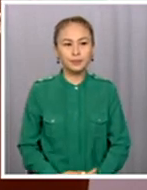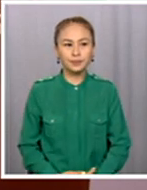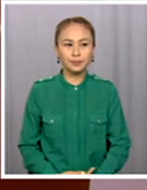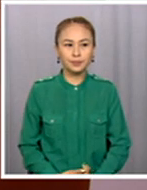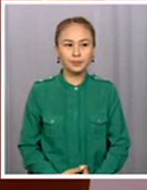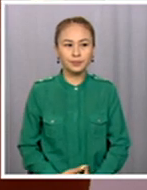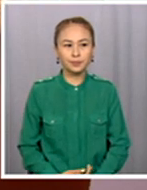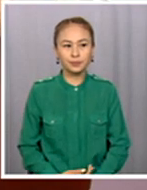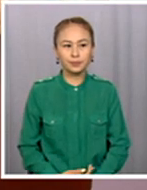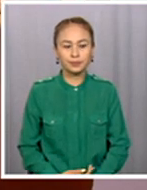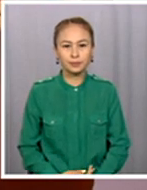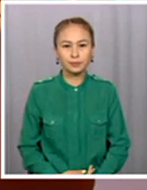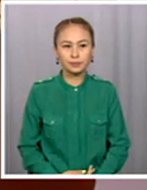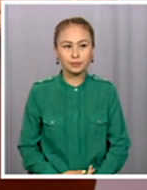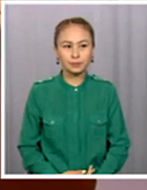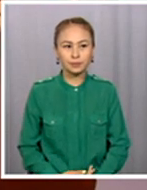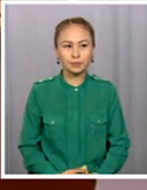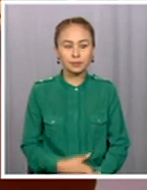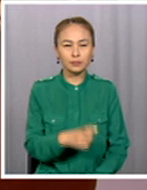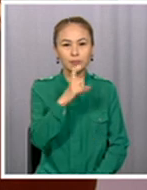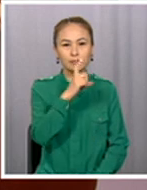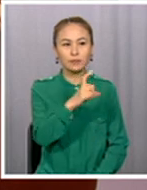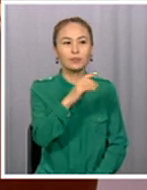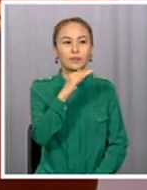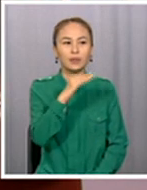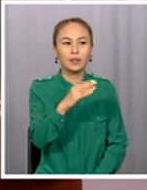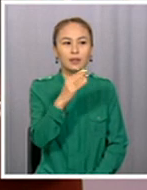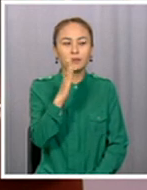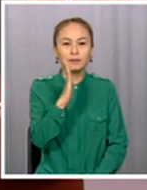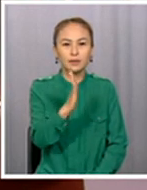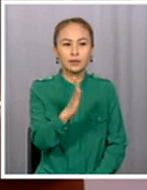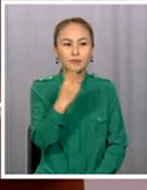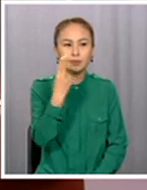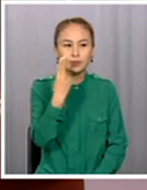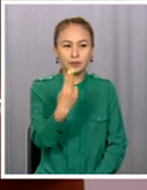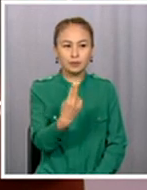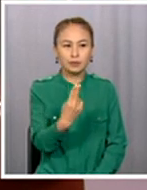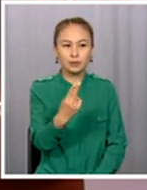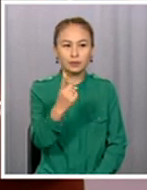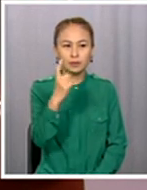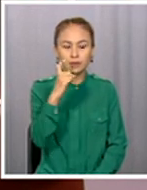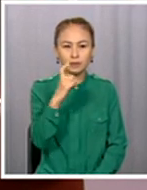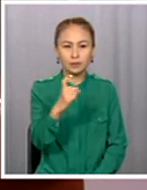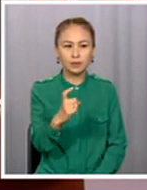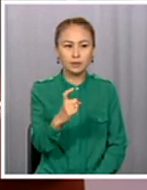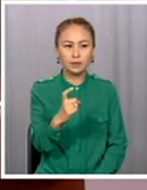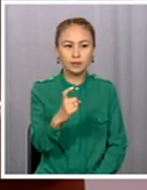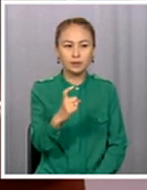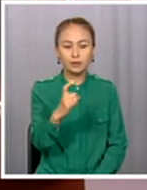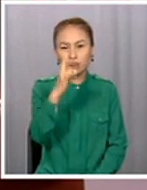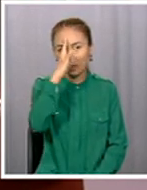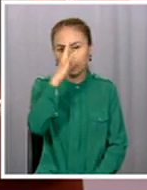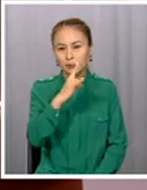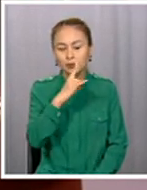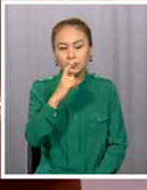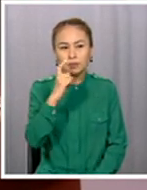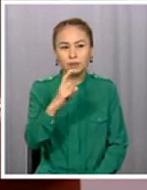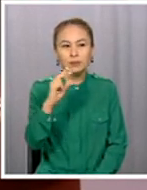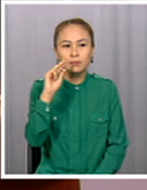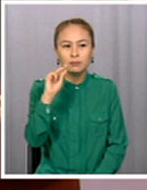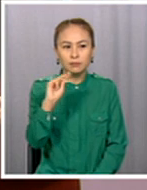сабақты – Ф, В, Ц, Х,